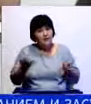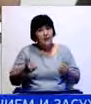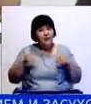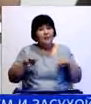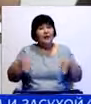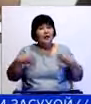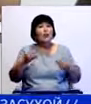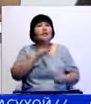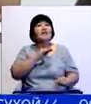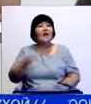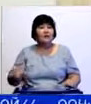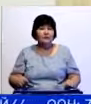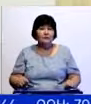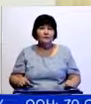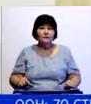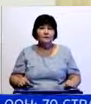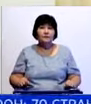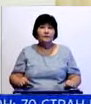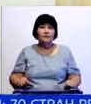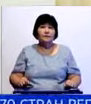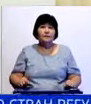меры дают эффект.